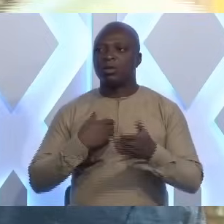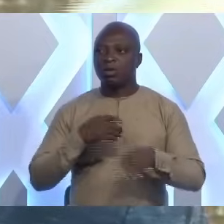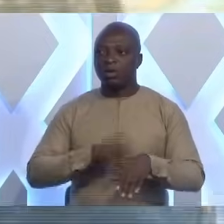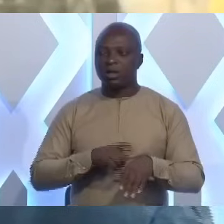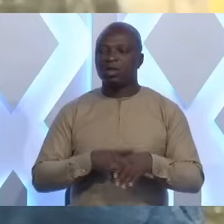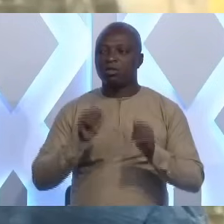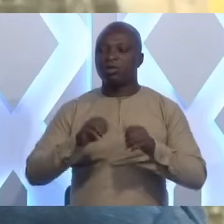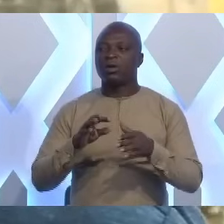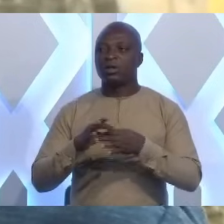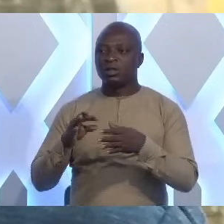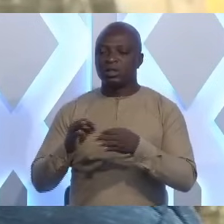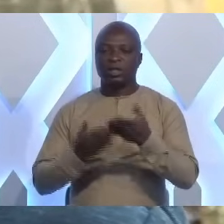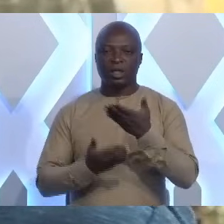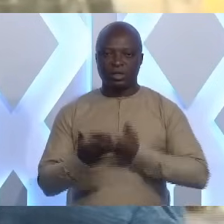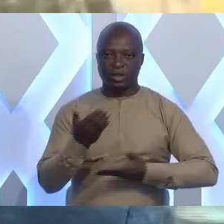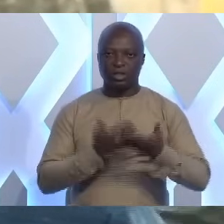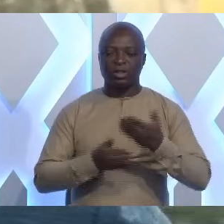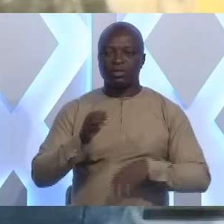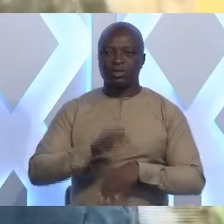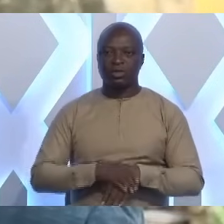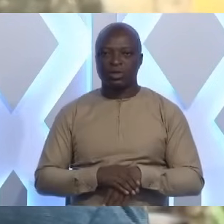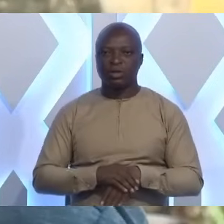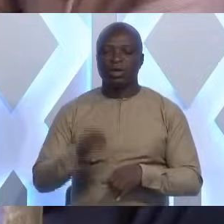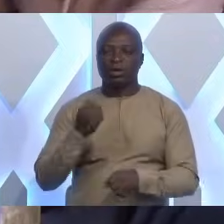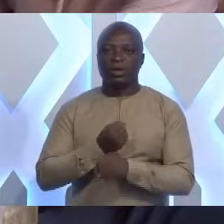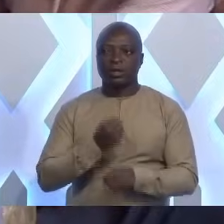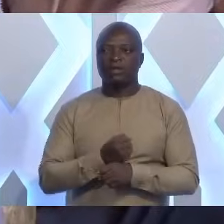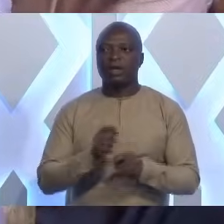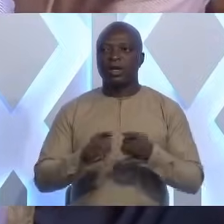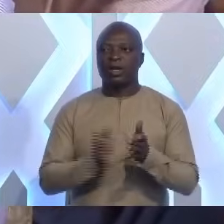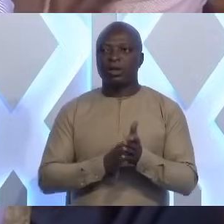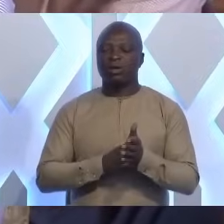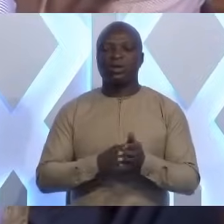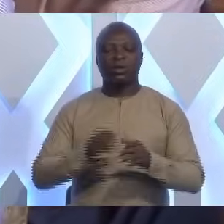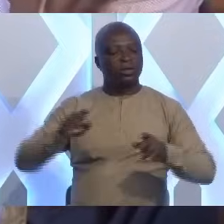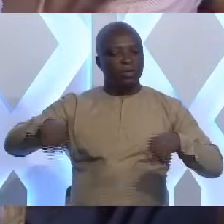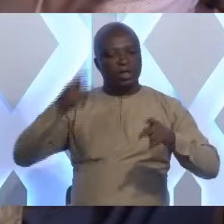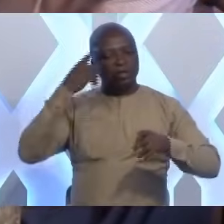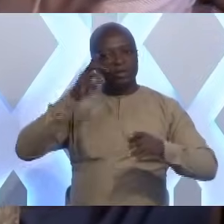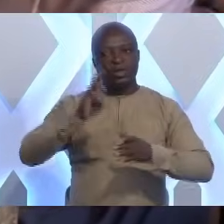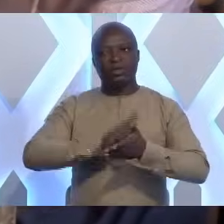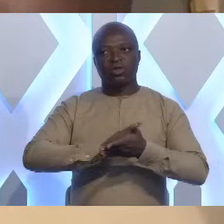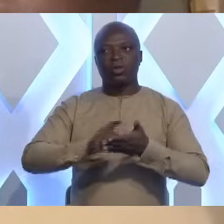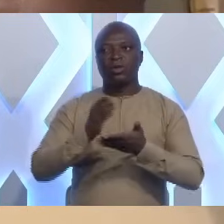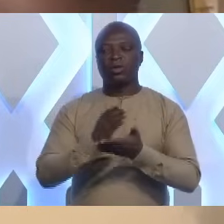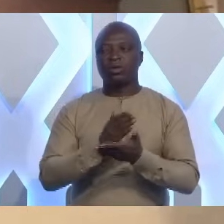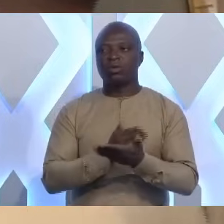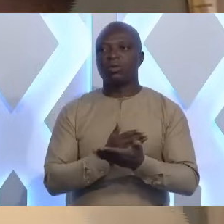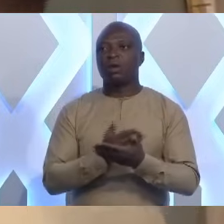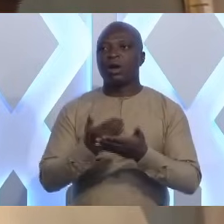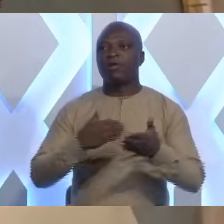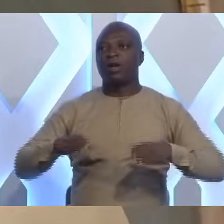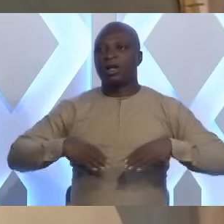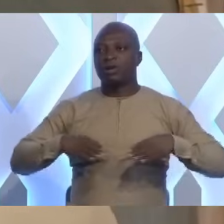discuter, d'échanger et sur leur travail à l'école. C'est parti pour 6 semaines de cours non-stop avant les congés